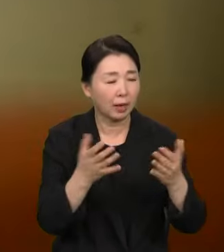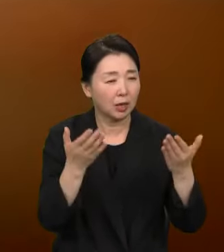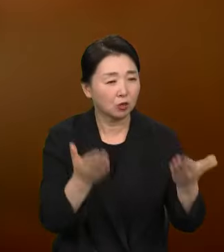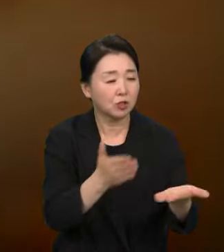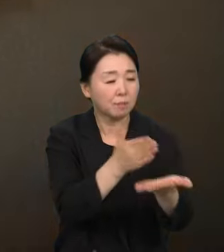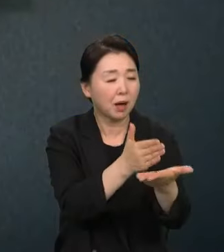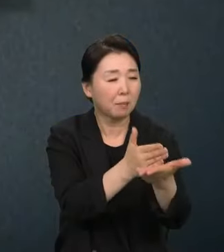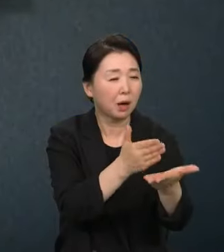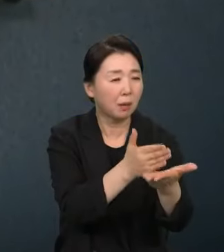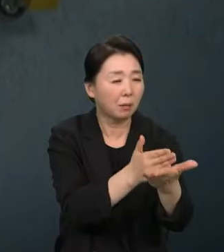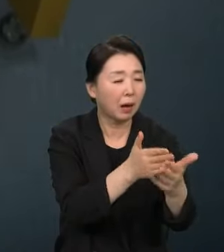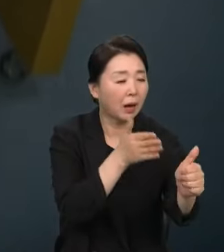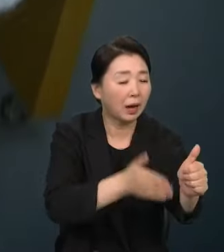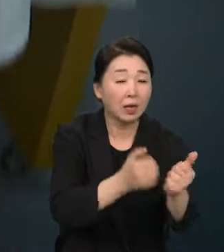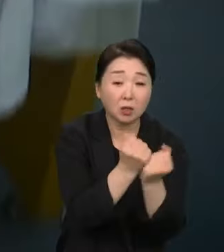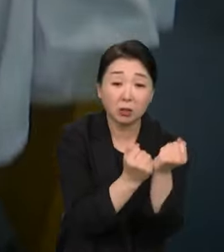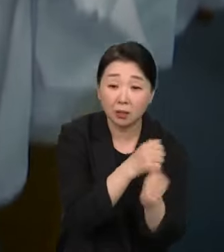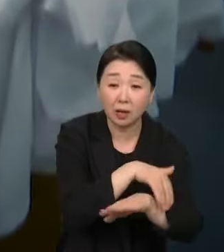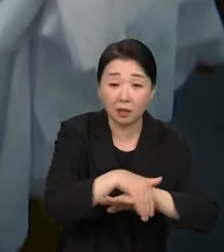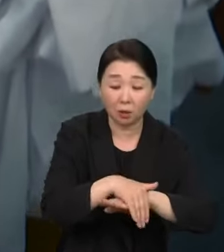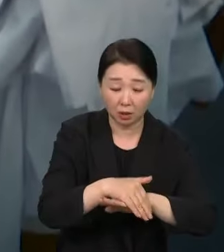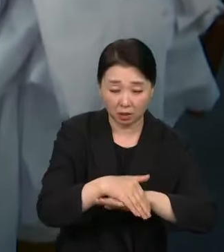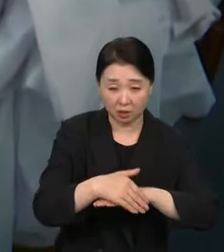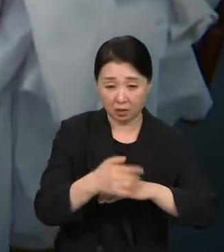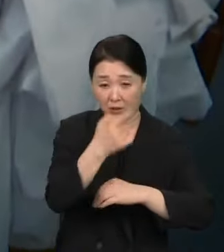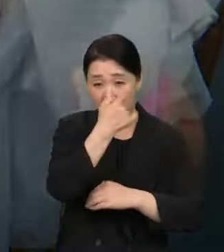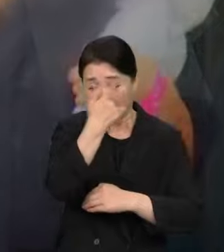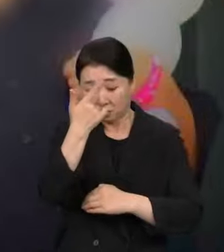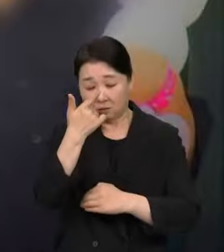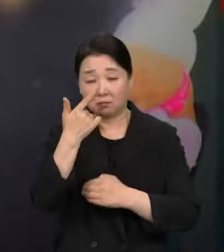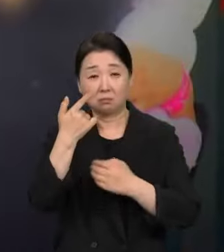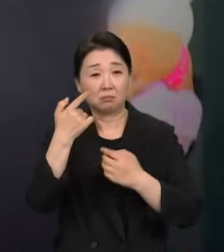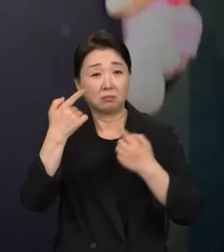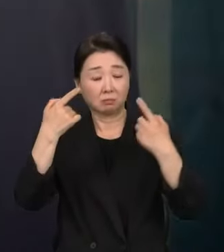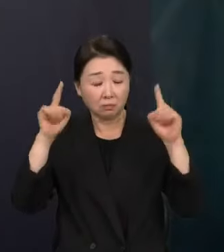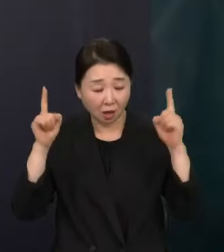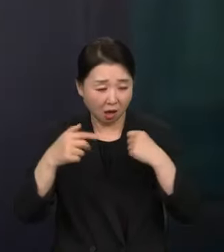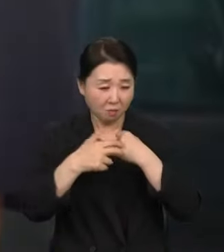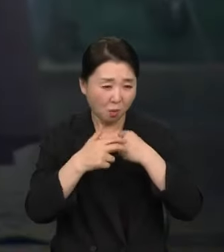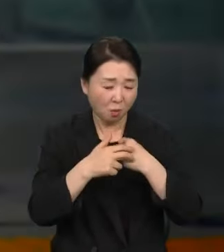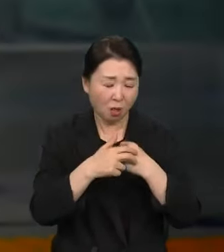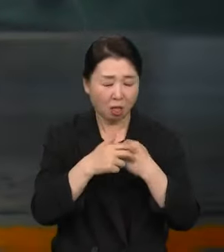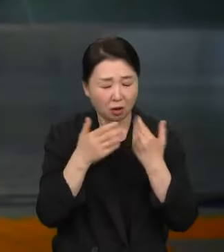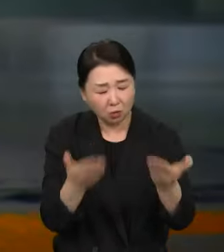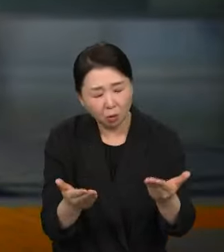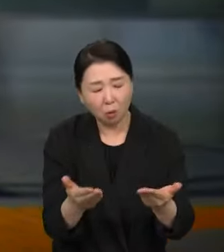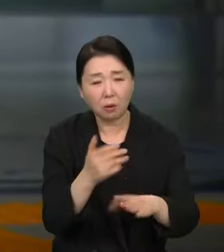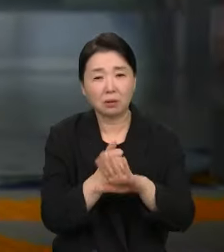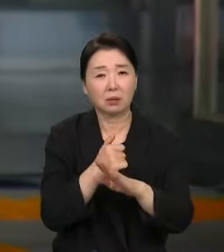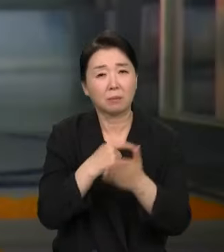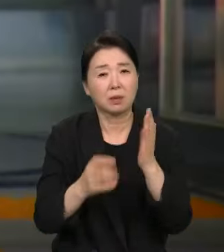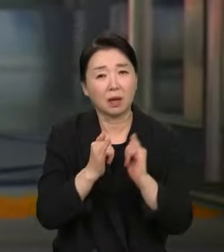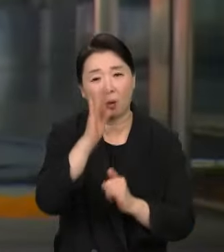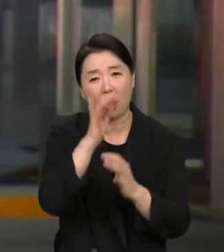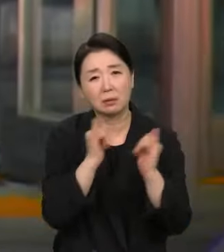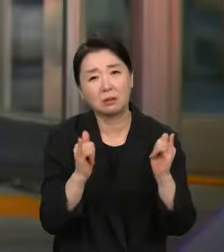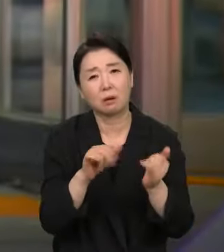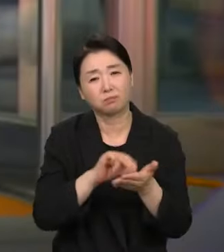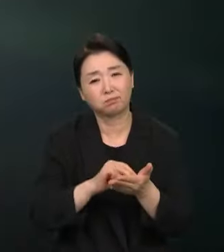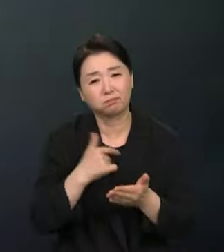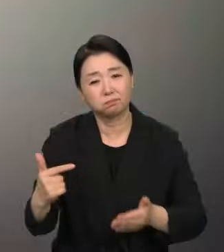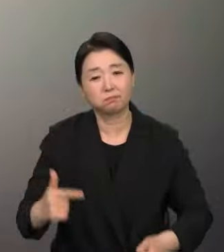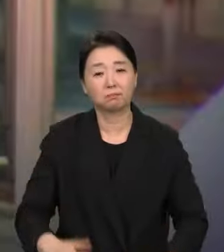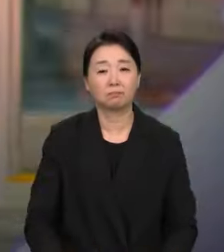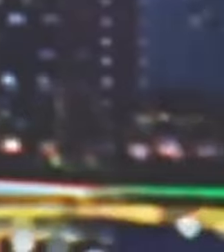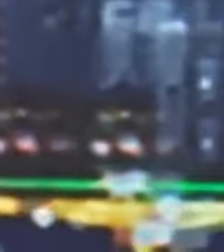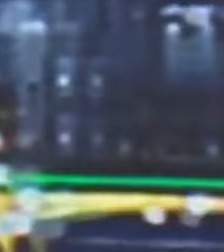막겠다고 했지만 대학병원의 파업이 확산하면 환자의 피해는 커질 수밖에 없습니다. JTBC 황예린입니다.